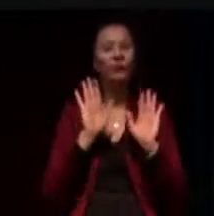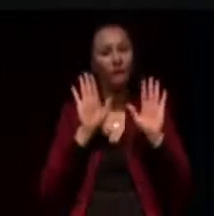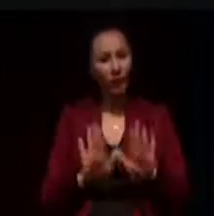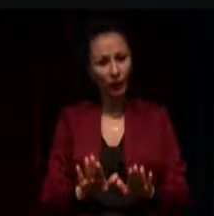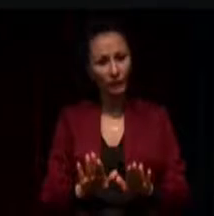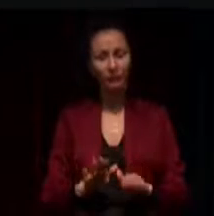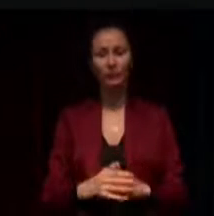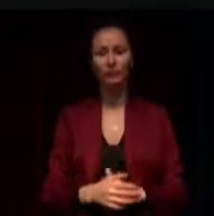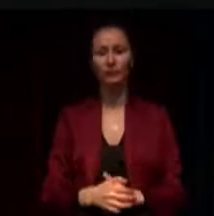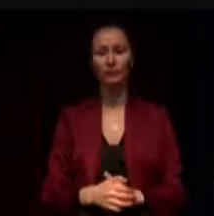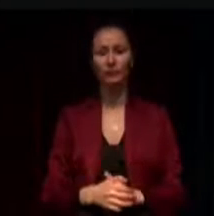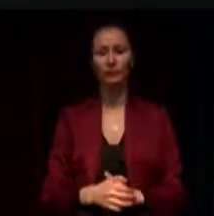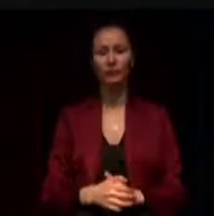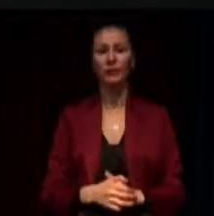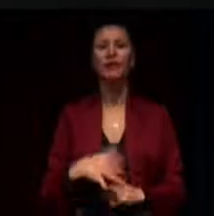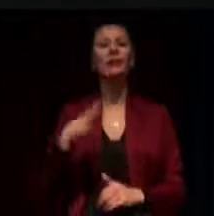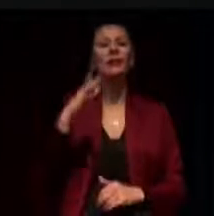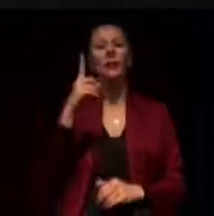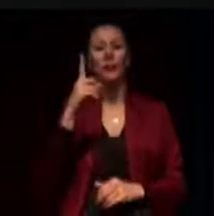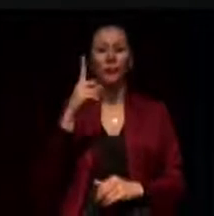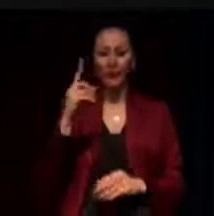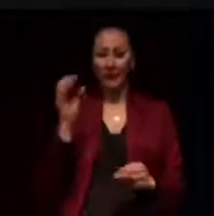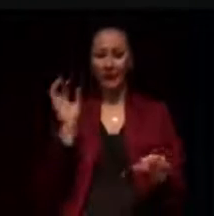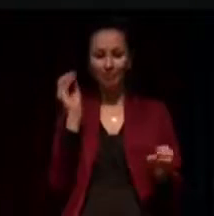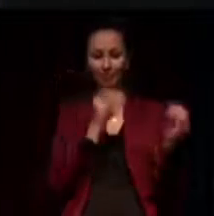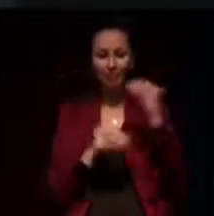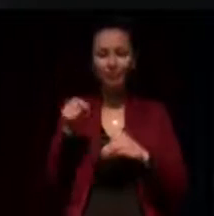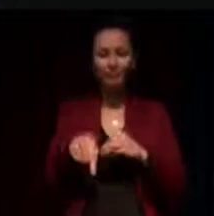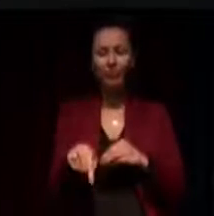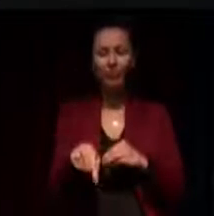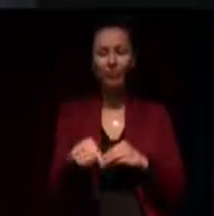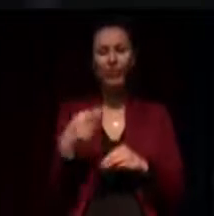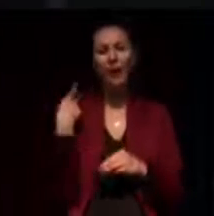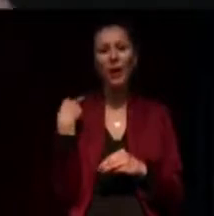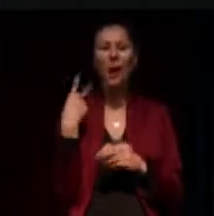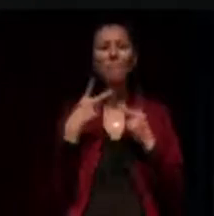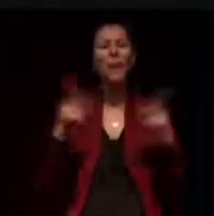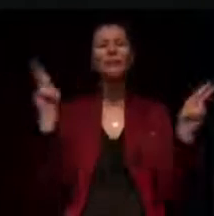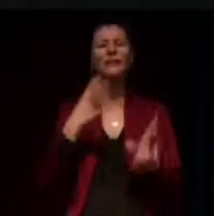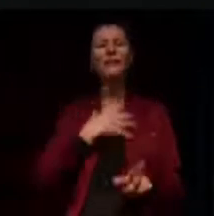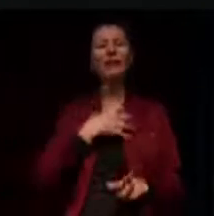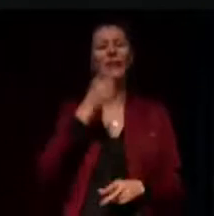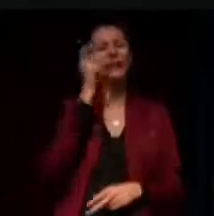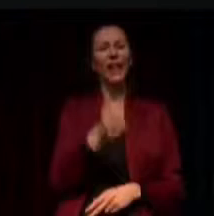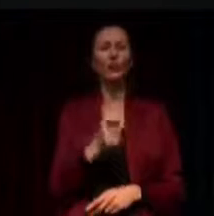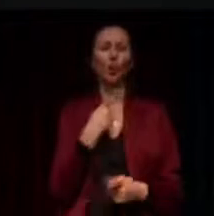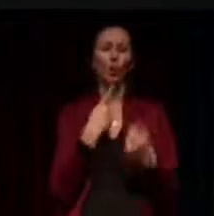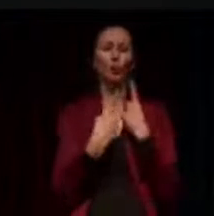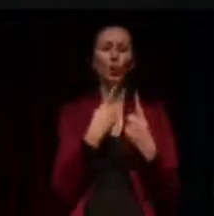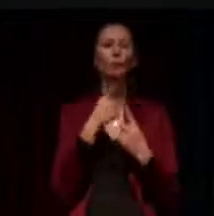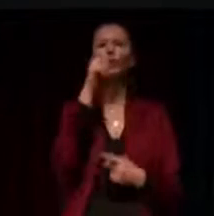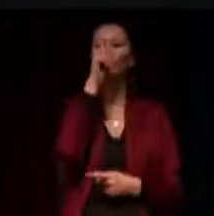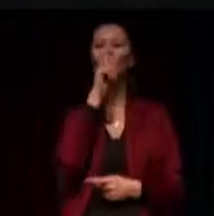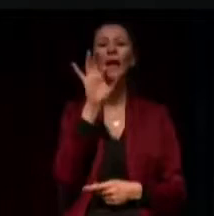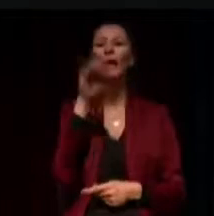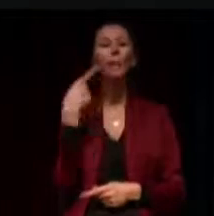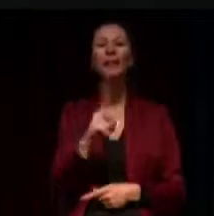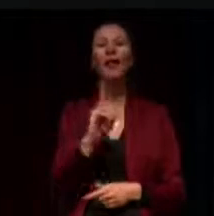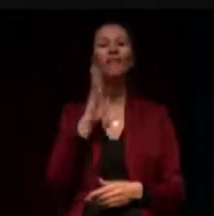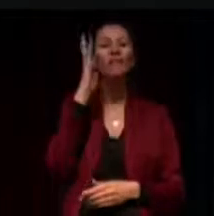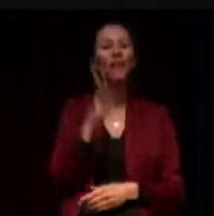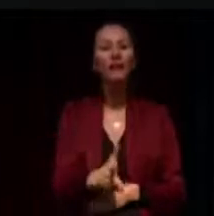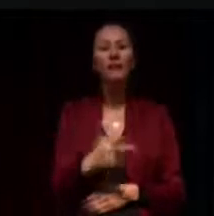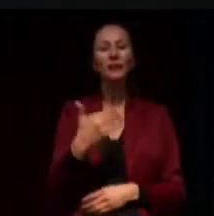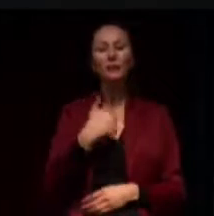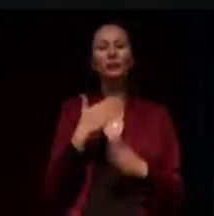Fakat istedik bir vaka, yani rakamlardan bağımsız kendi gerçeklerimizden konuşalım. Ya 150 binden fazla CV